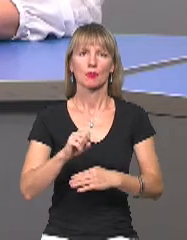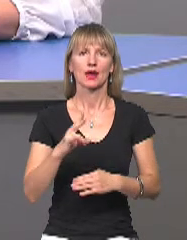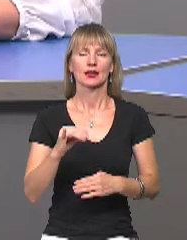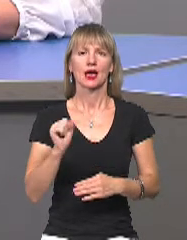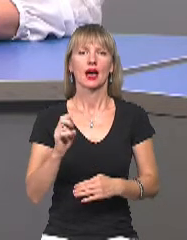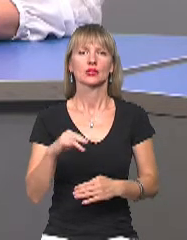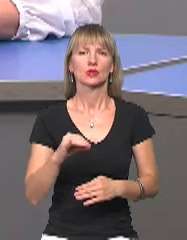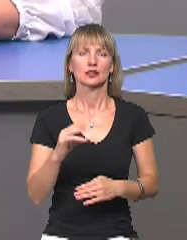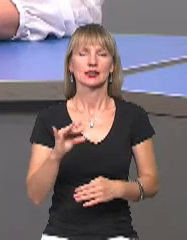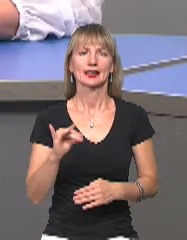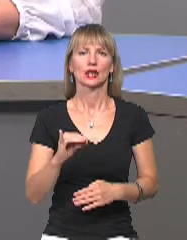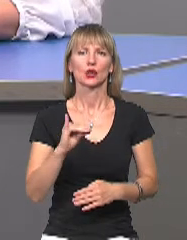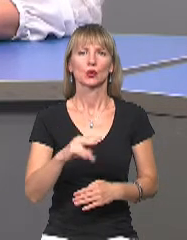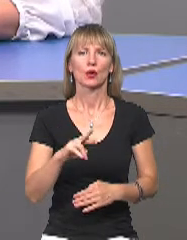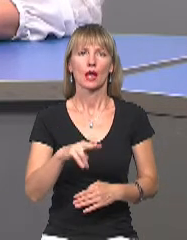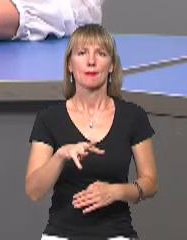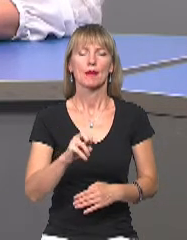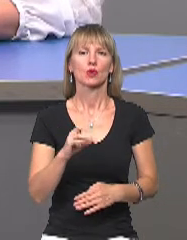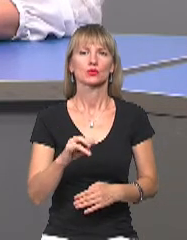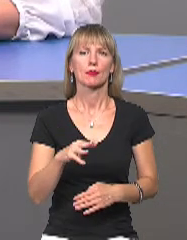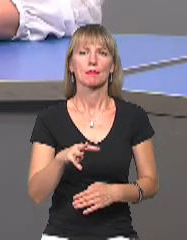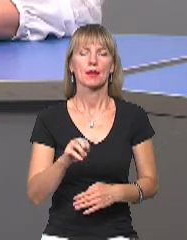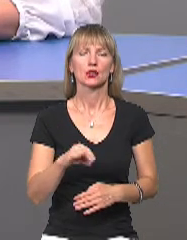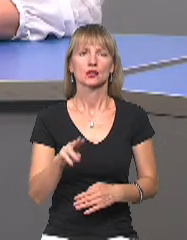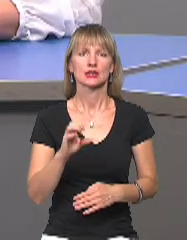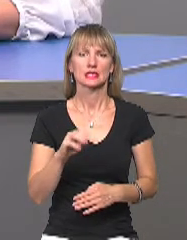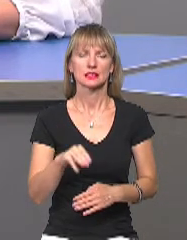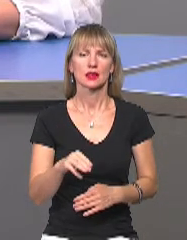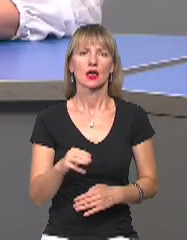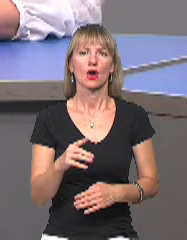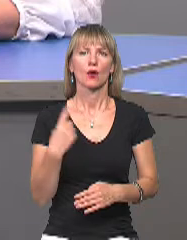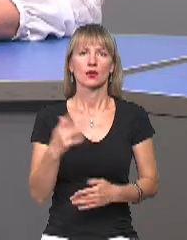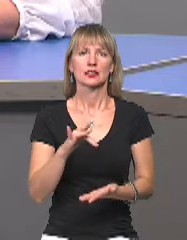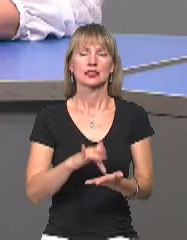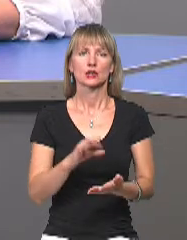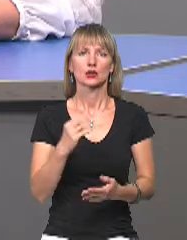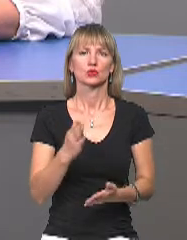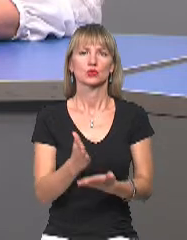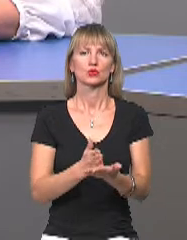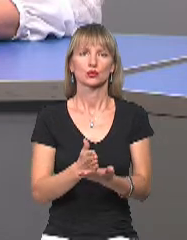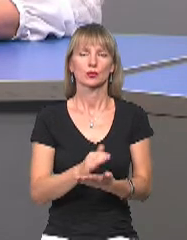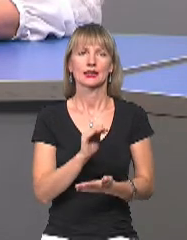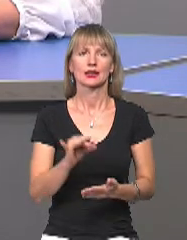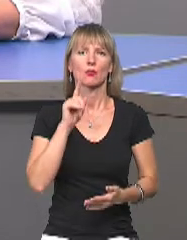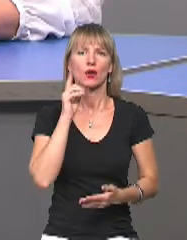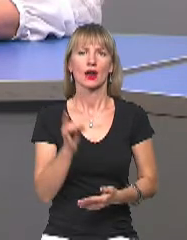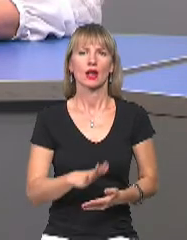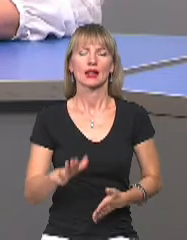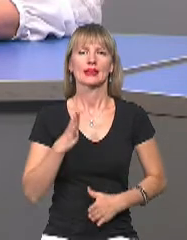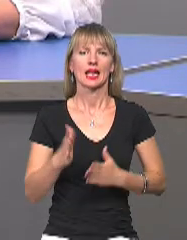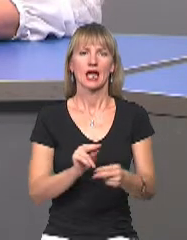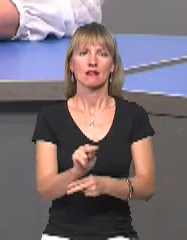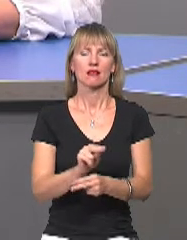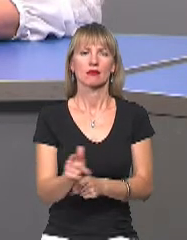І Юлію Макущенка, методист Запорізького обласного центру соціальних служб для сім'ї, дітей та молоді, регіонального тренера